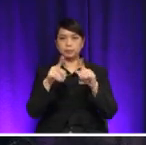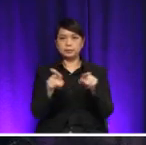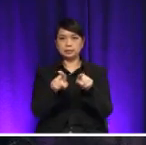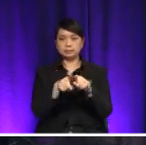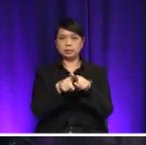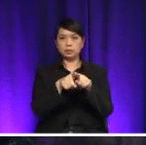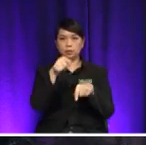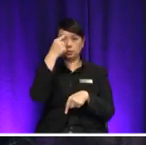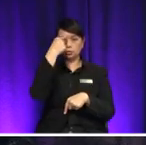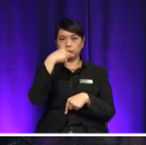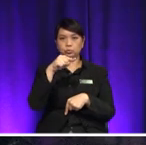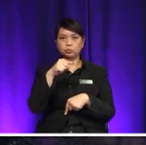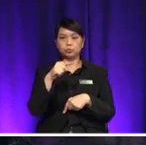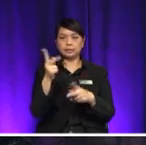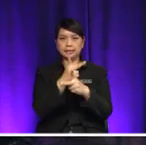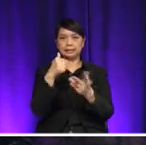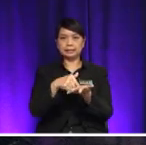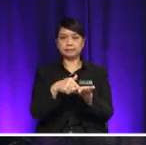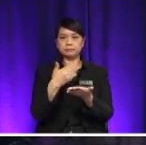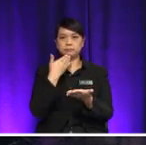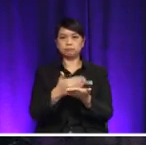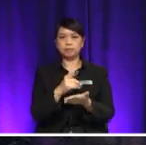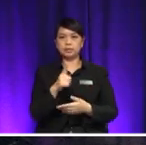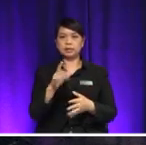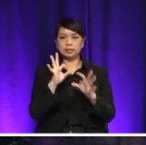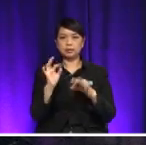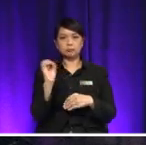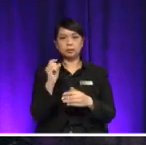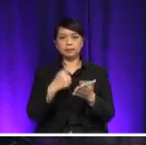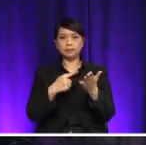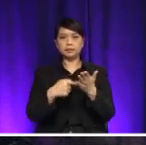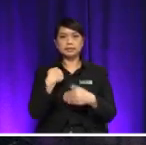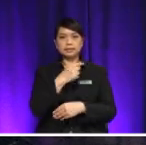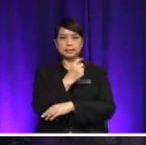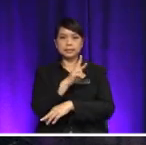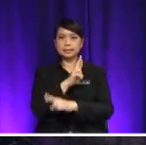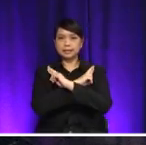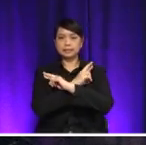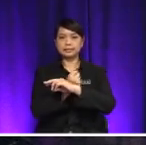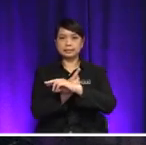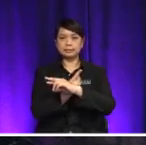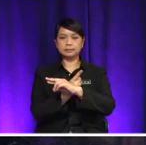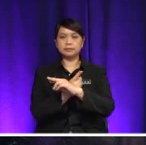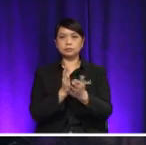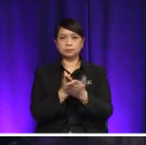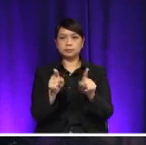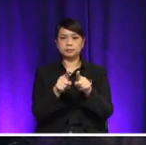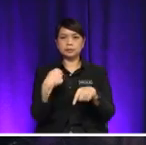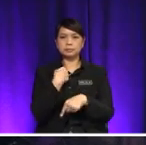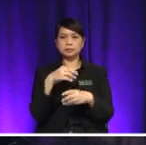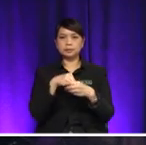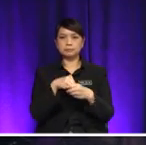kita untuk slot kali ini Baiklah kalau tidak ada apa-apa lagi apa Kita lihat boleh jadi teruskan bersama kami dalam